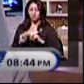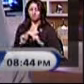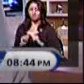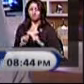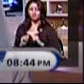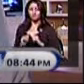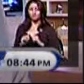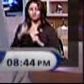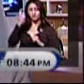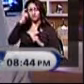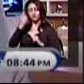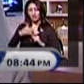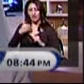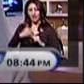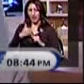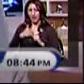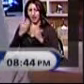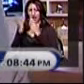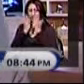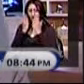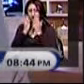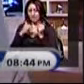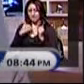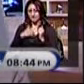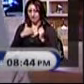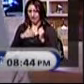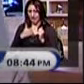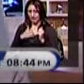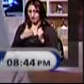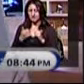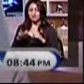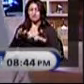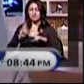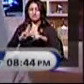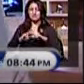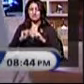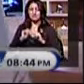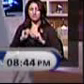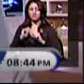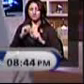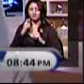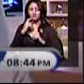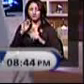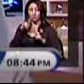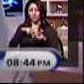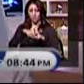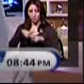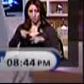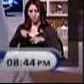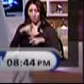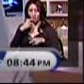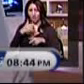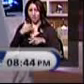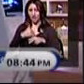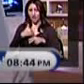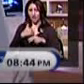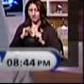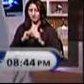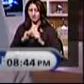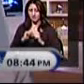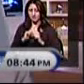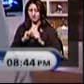ظاهرة في علم النفس شهيرة جدا اسمها ستوكهولم سيندروم، ظاهرة ستوكهولم، واخد بال حضرتك؟ انه بيتعلق بالجلاد،